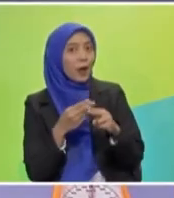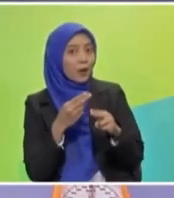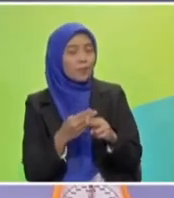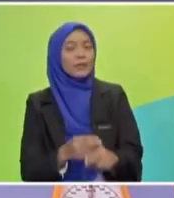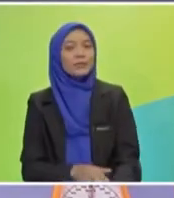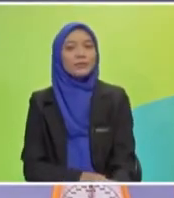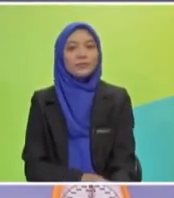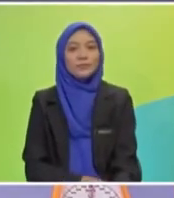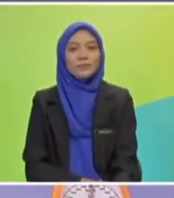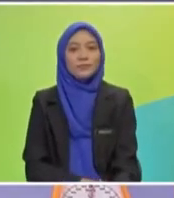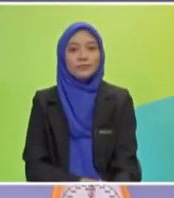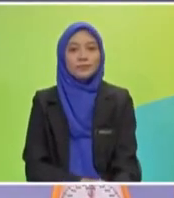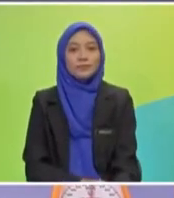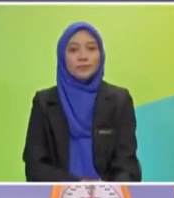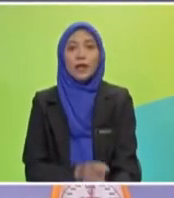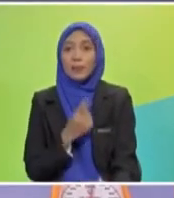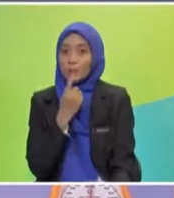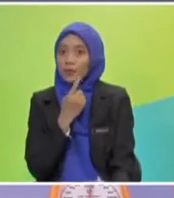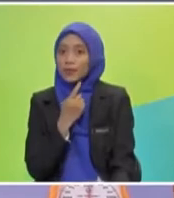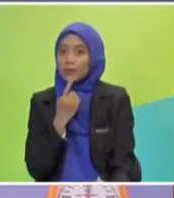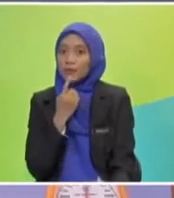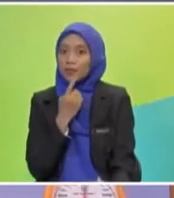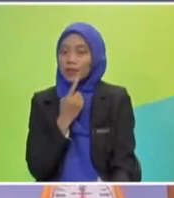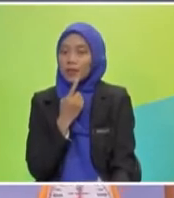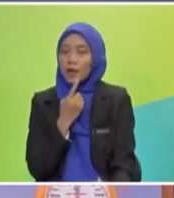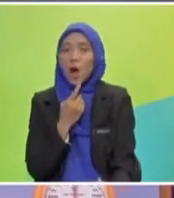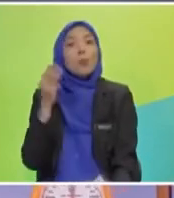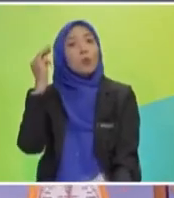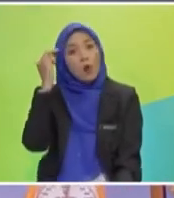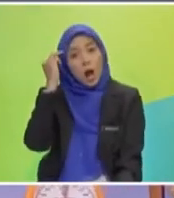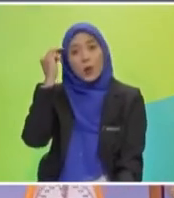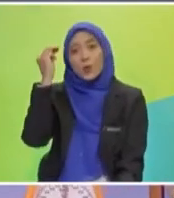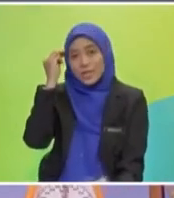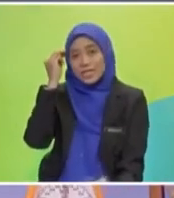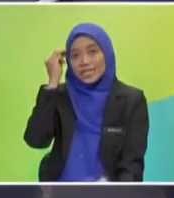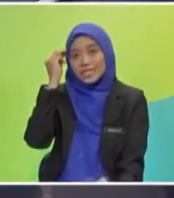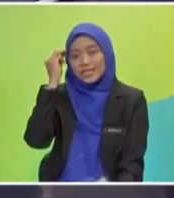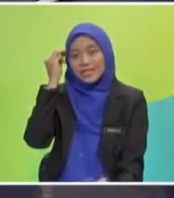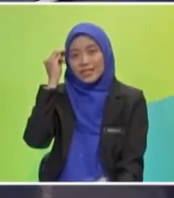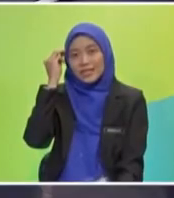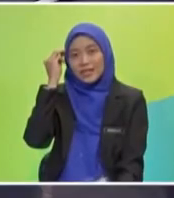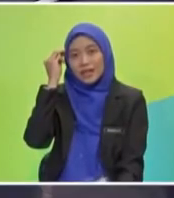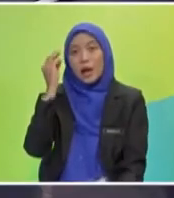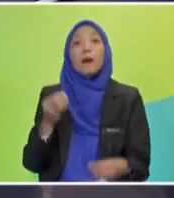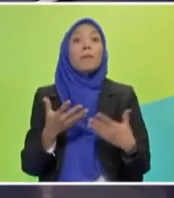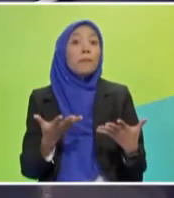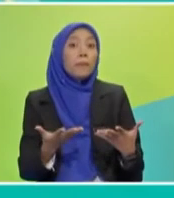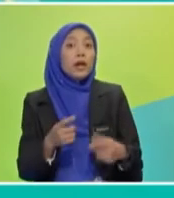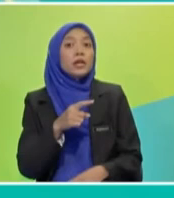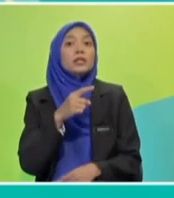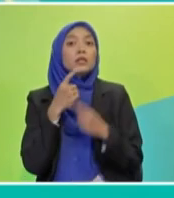Namanya. Pusing-pusing. Kuning. Kuning. Muawis. Muawis. Apakah jawapannya